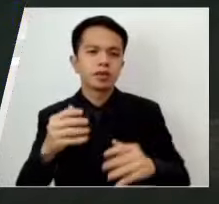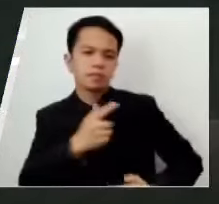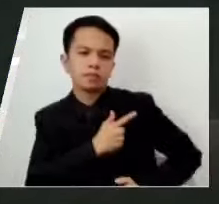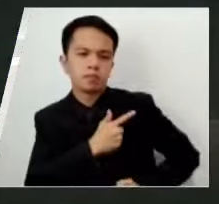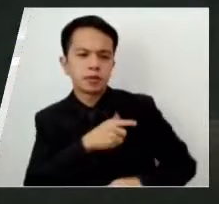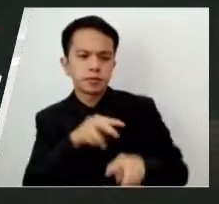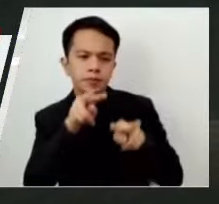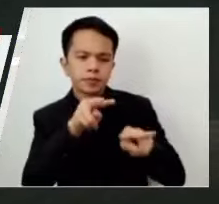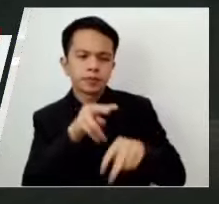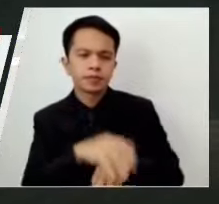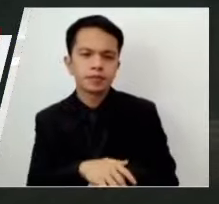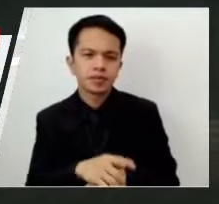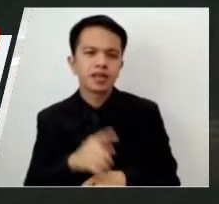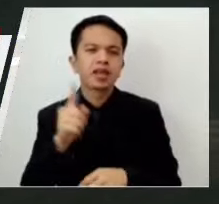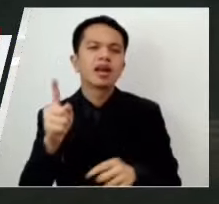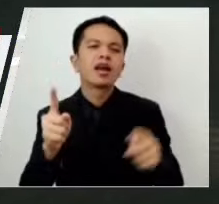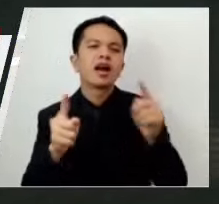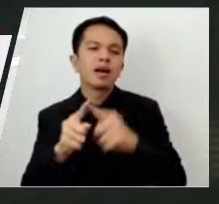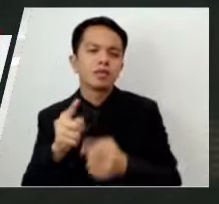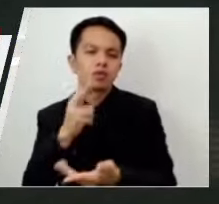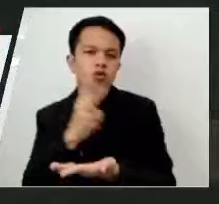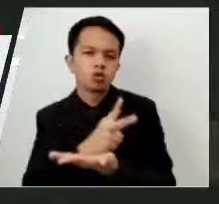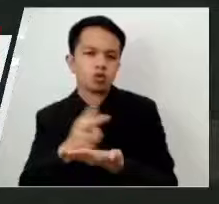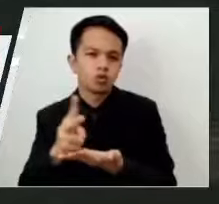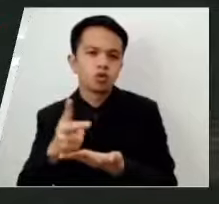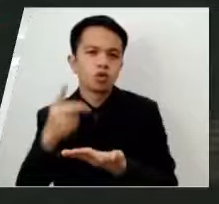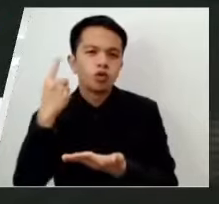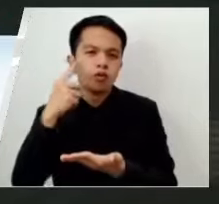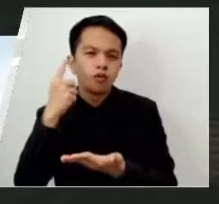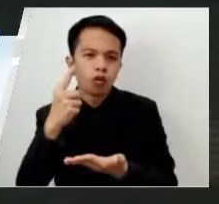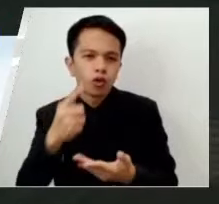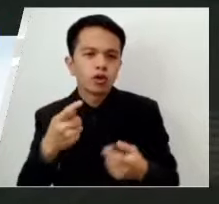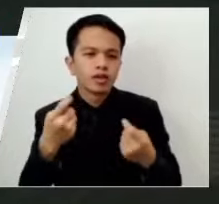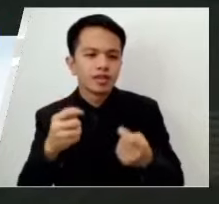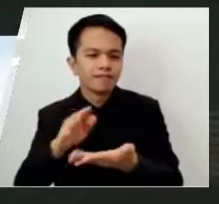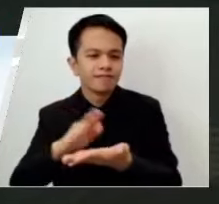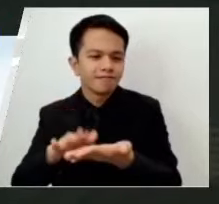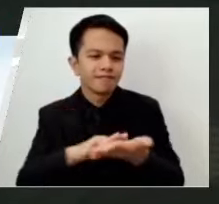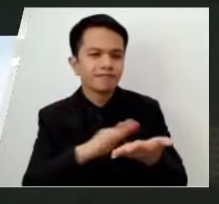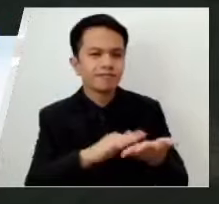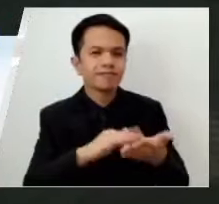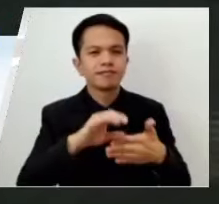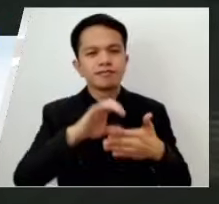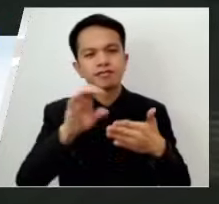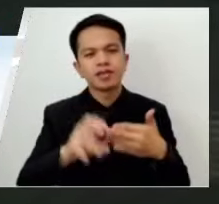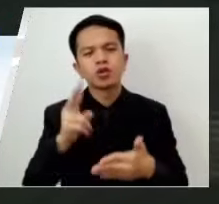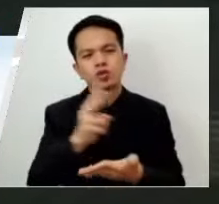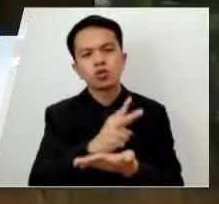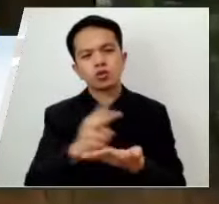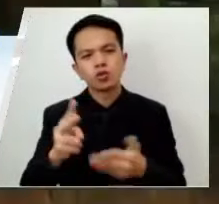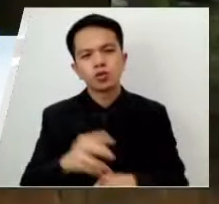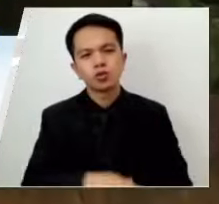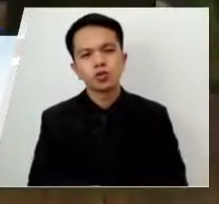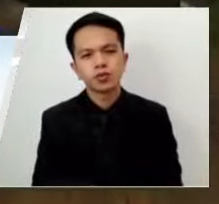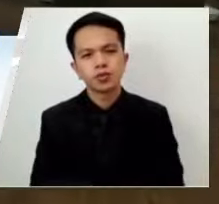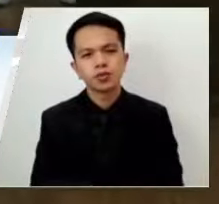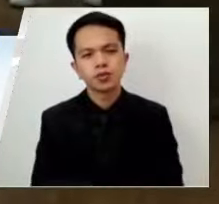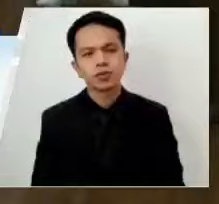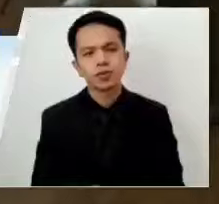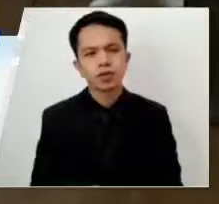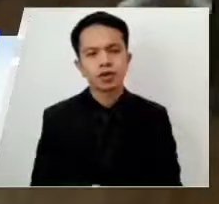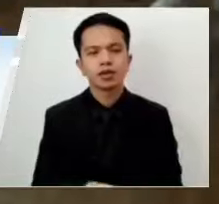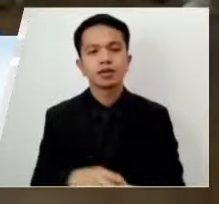2 weeks for the salvage operations to be completed for this second vessel. Para sa